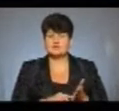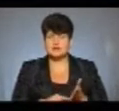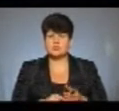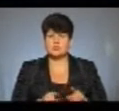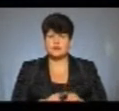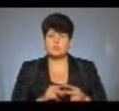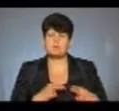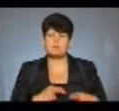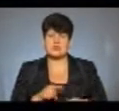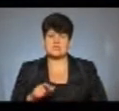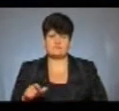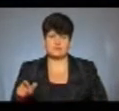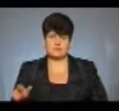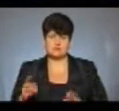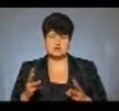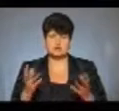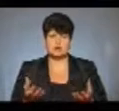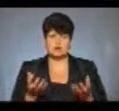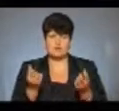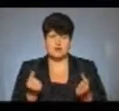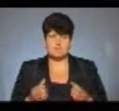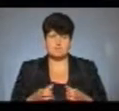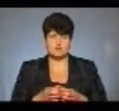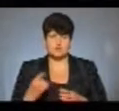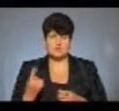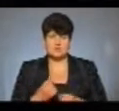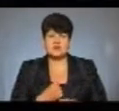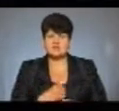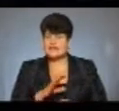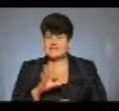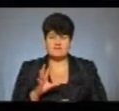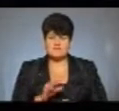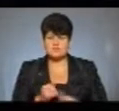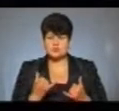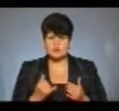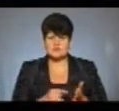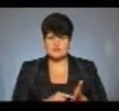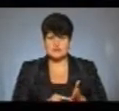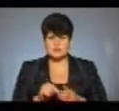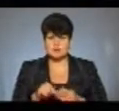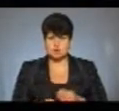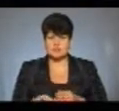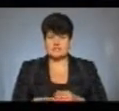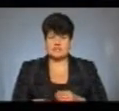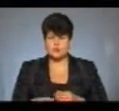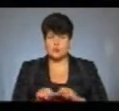також працівники пожежно-рятувальних підрозділів області. На жаль, ми не всіх сьогодні відзначили тут на території управління.